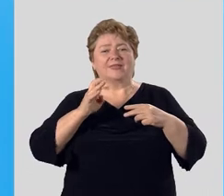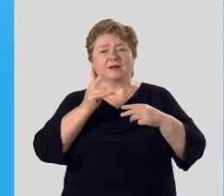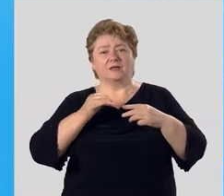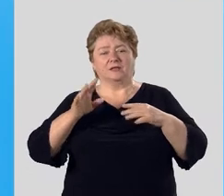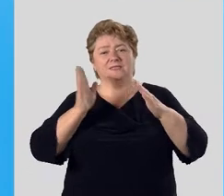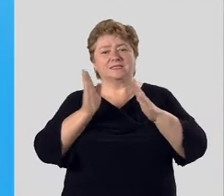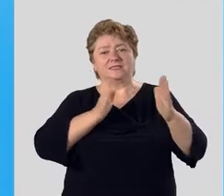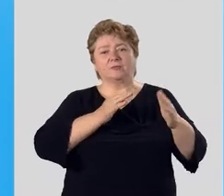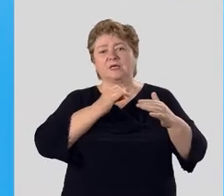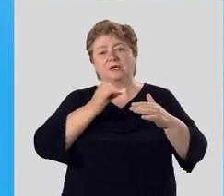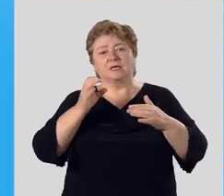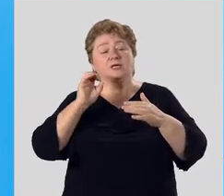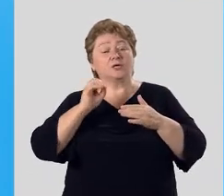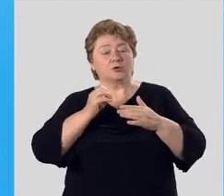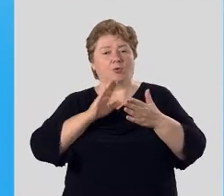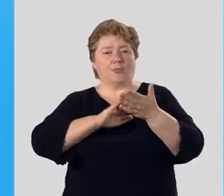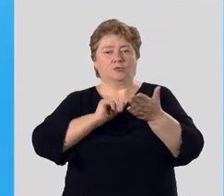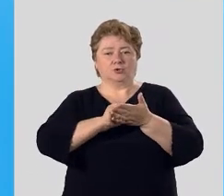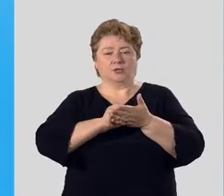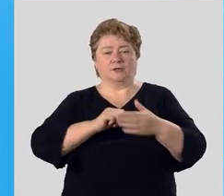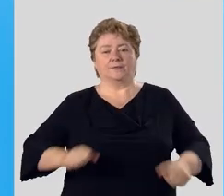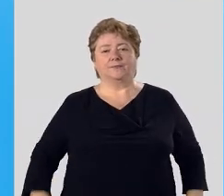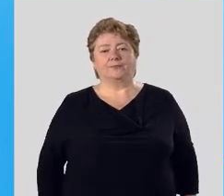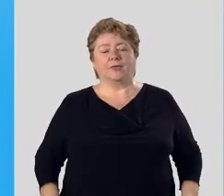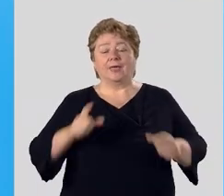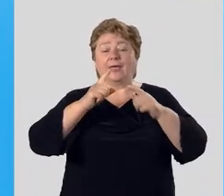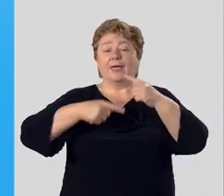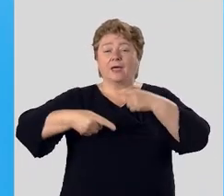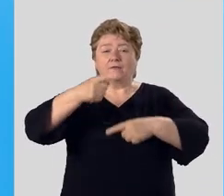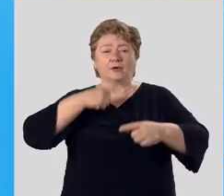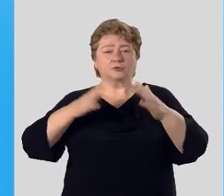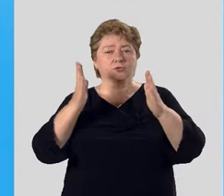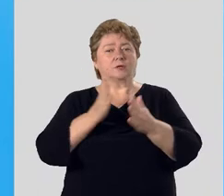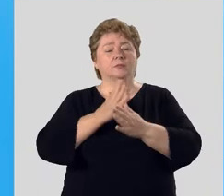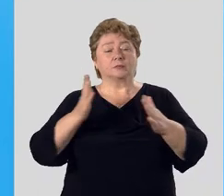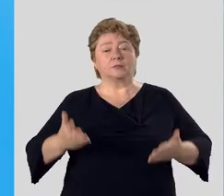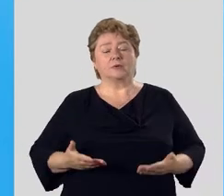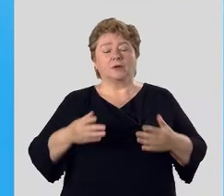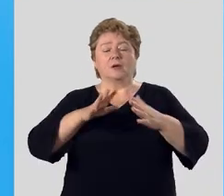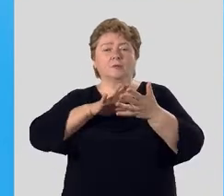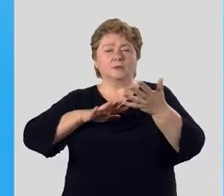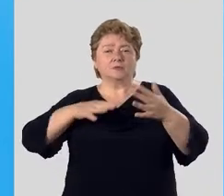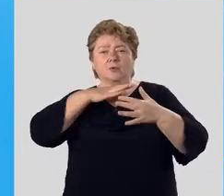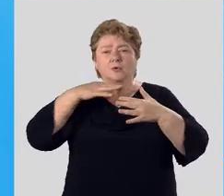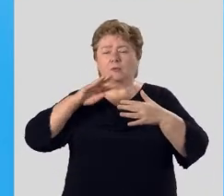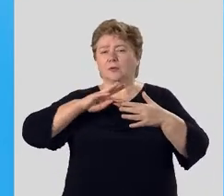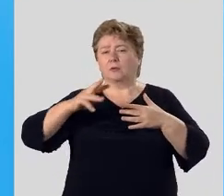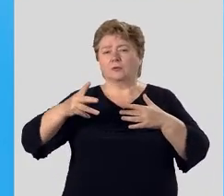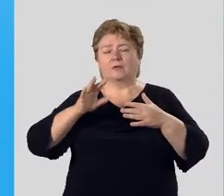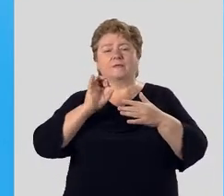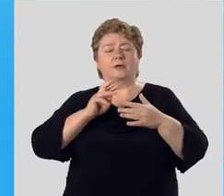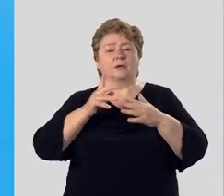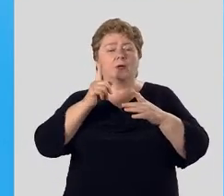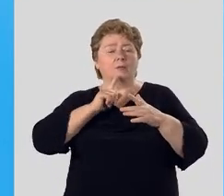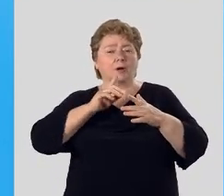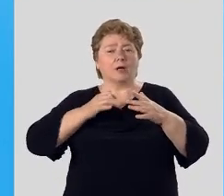эндокринной системы и ее нарушениях. Эволюция живой природы продолжалась много миллионов лет, пока